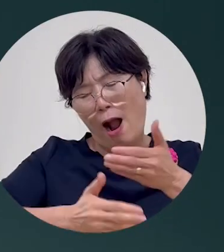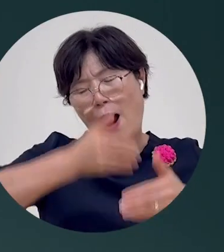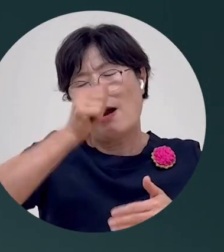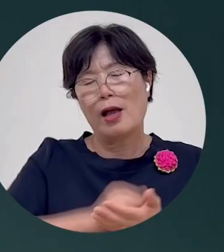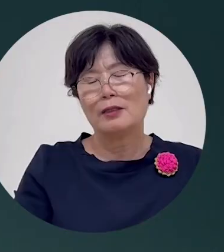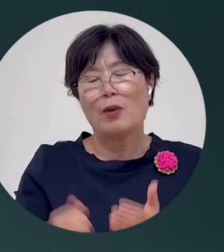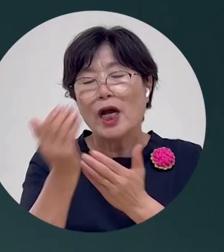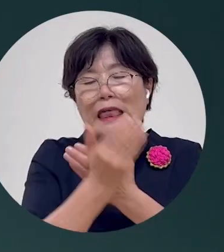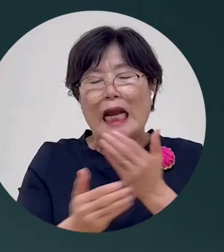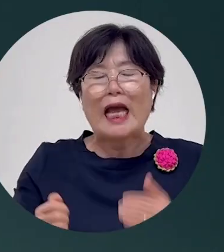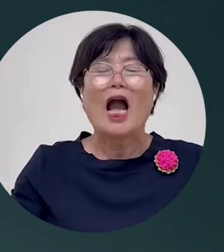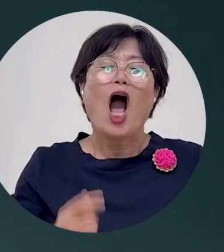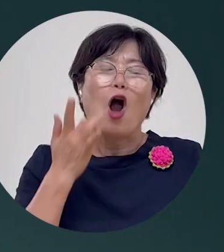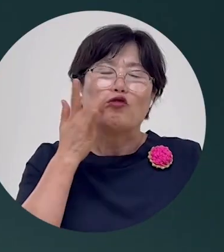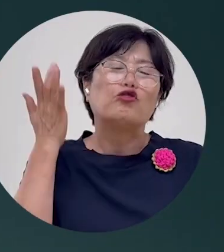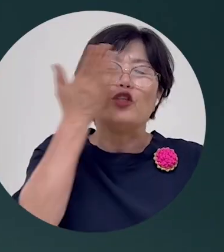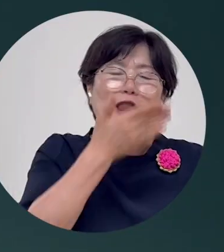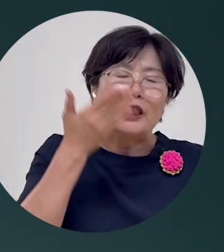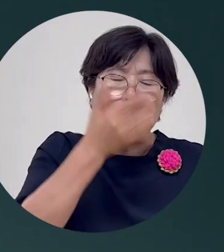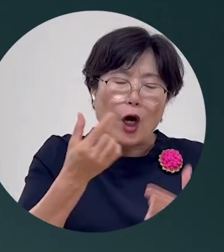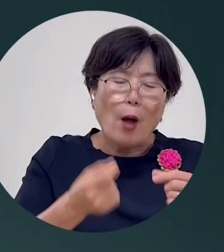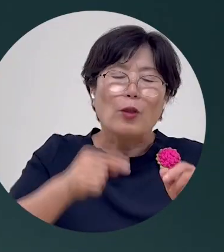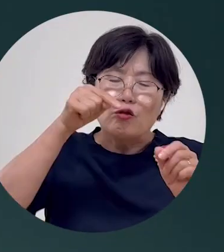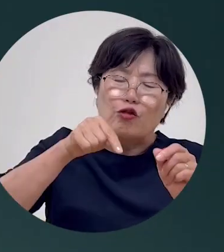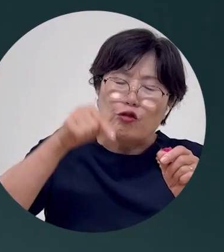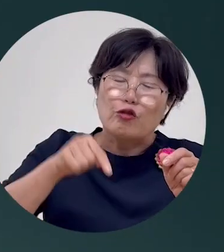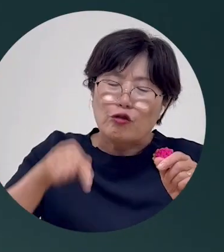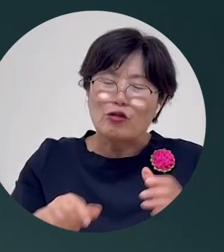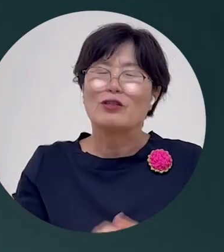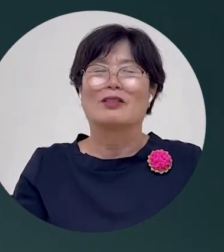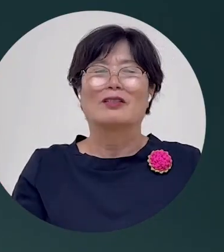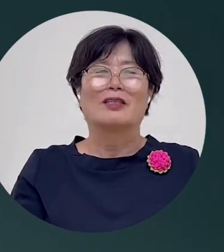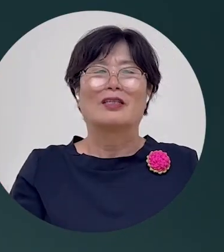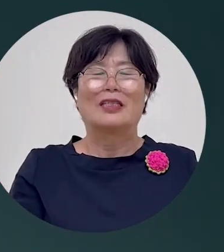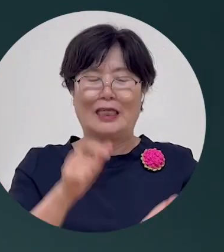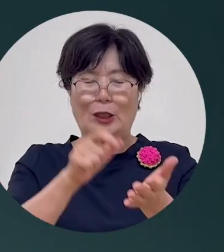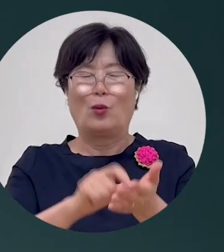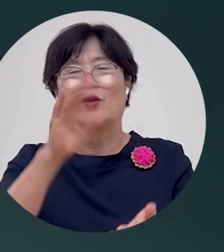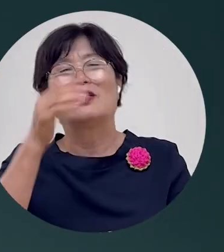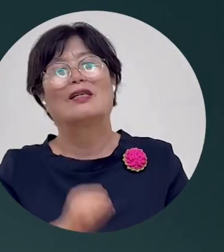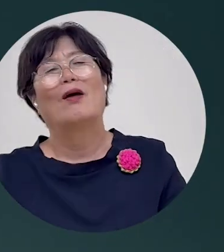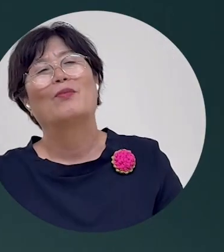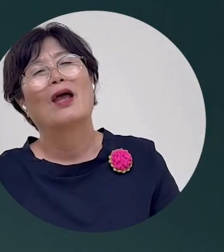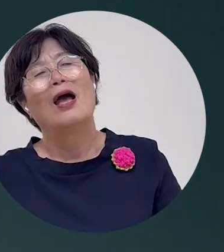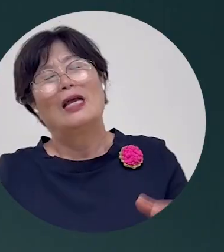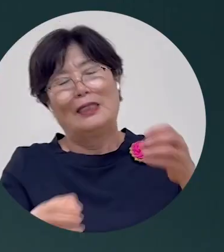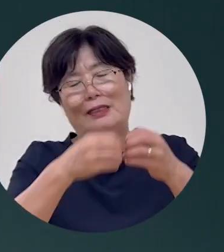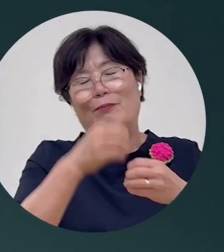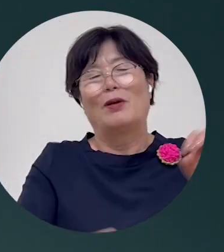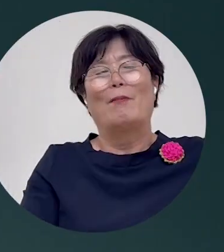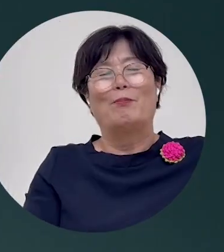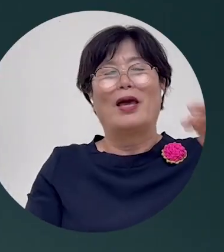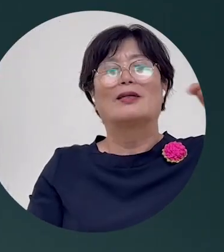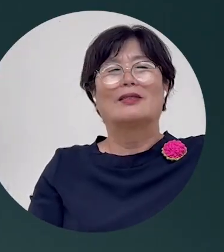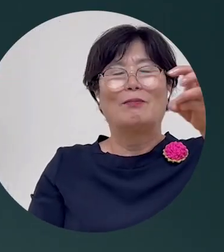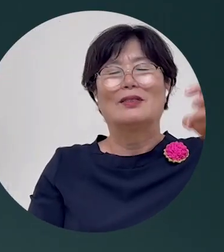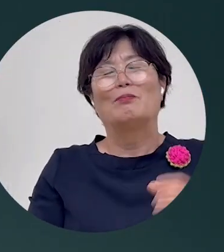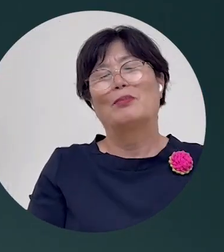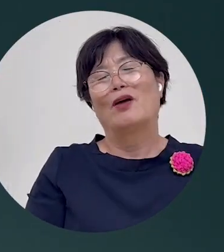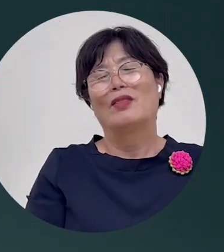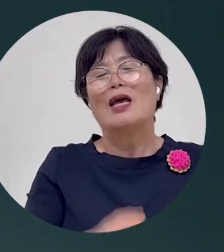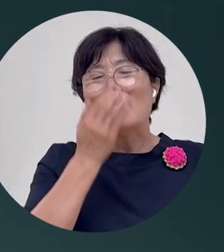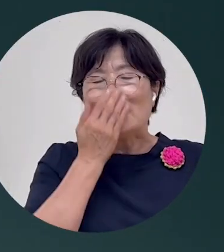떨어지고 있어요. 자, 오늘 이 본문이 기록된 시편 130편, 이스라엘